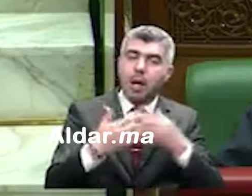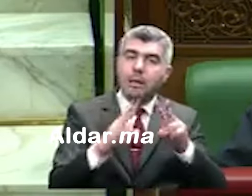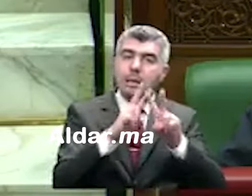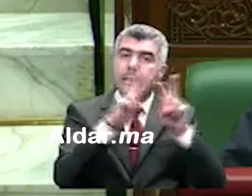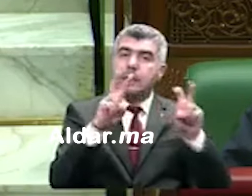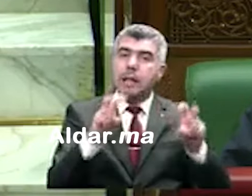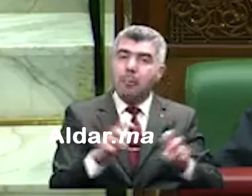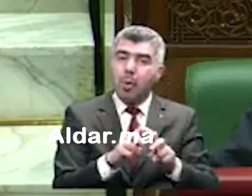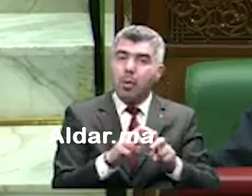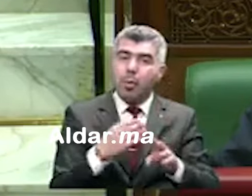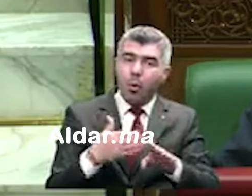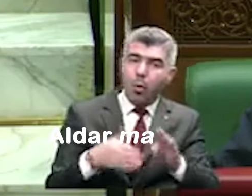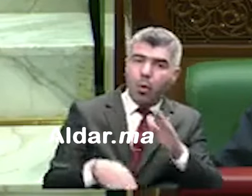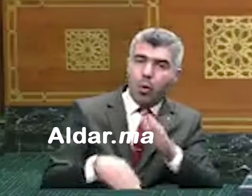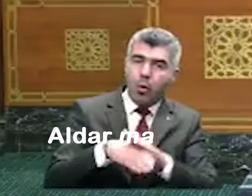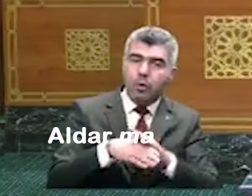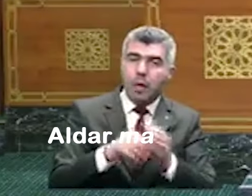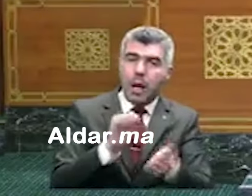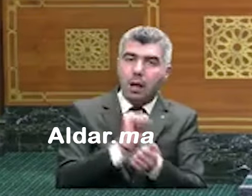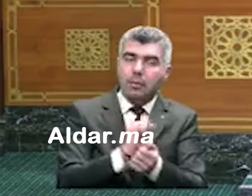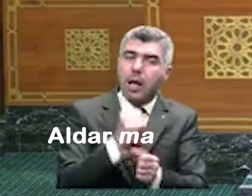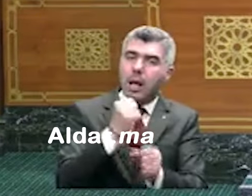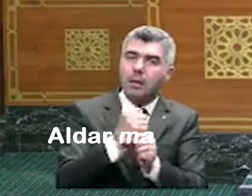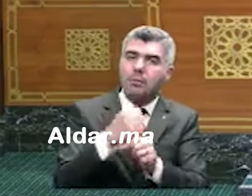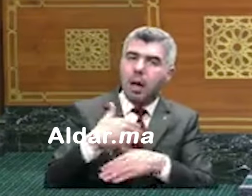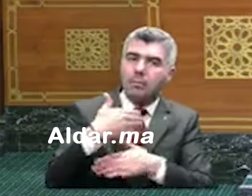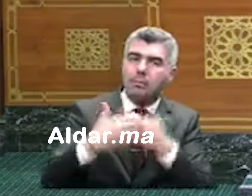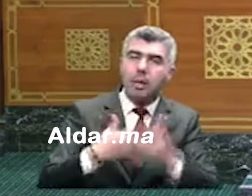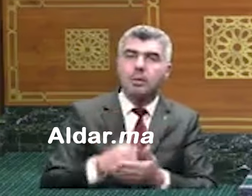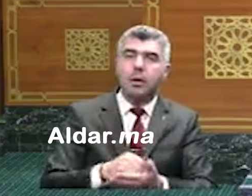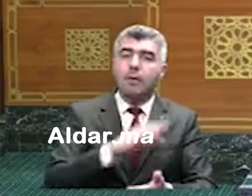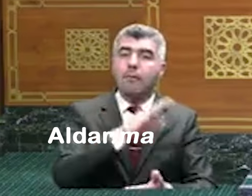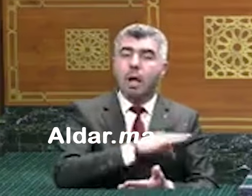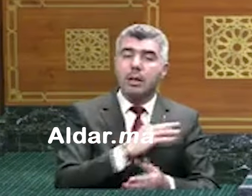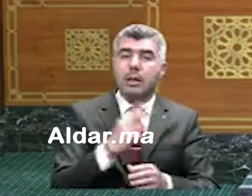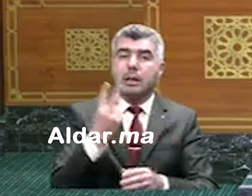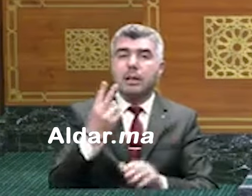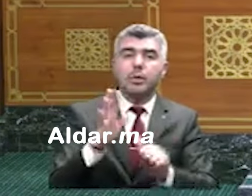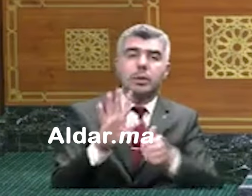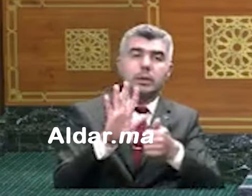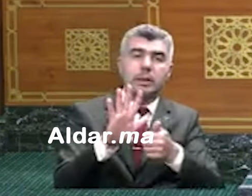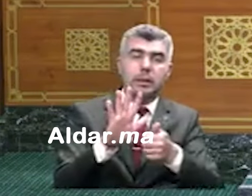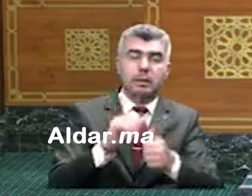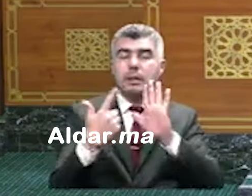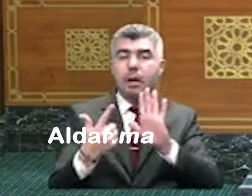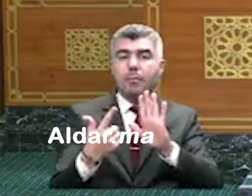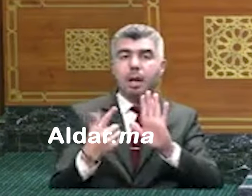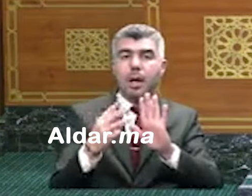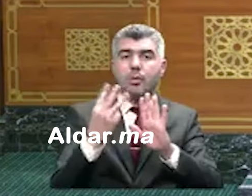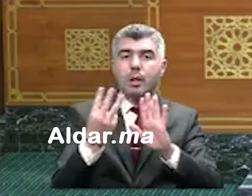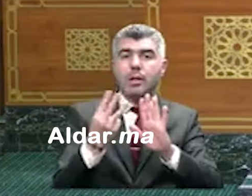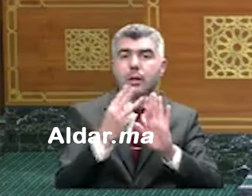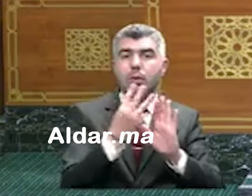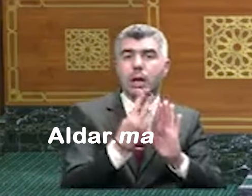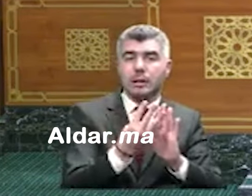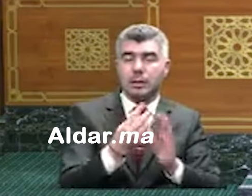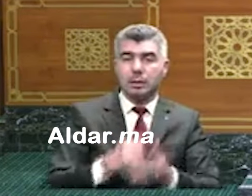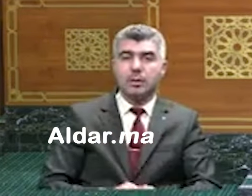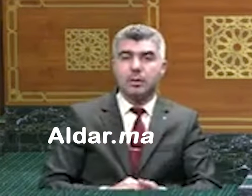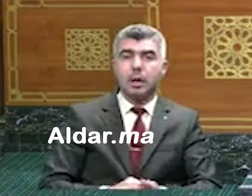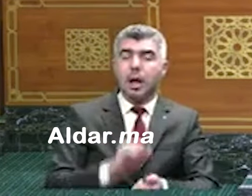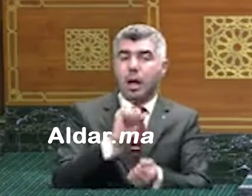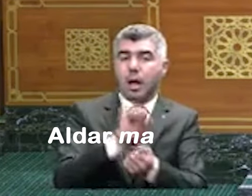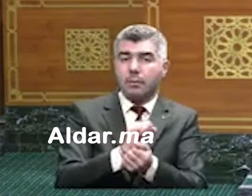اعاده ادماج السجناء وقد بلغ عدد المستفيدين 62 سجينا 38 سجينا على